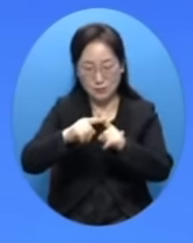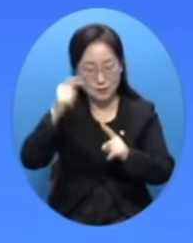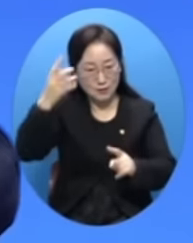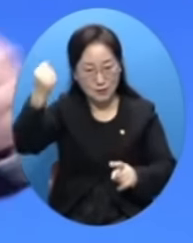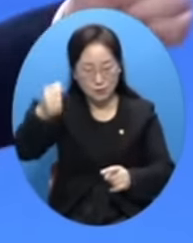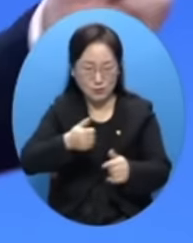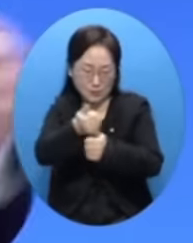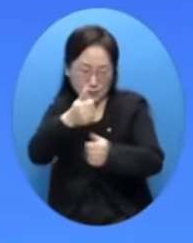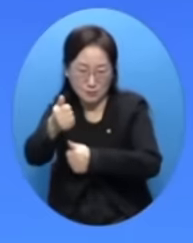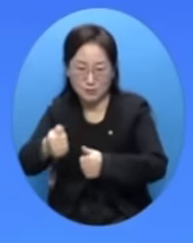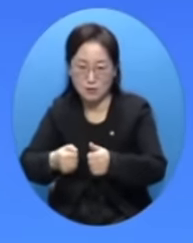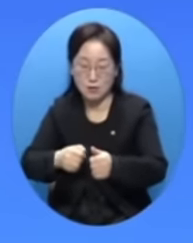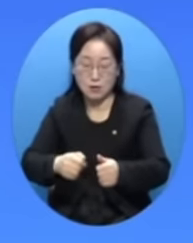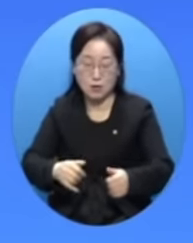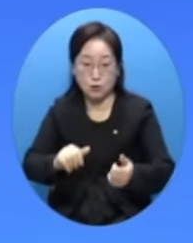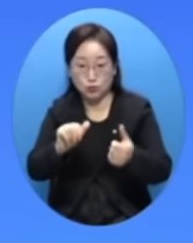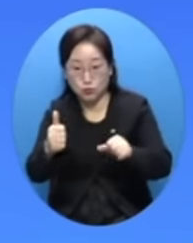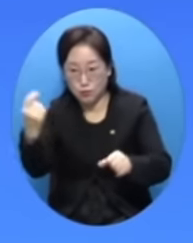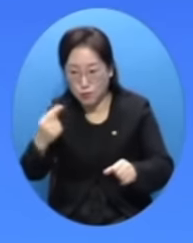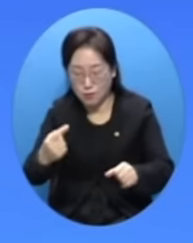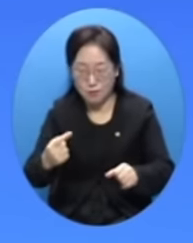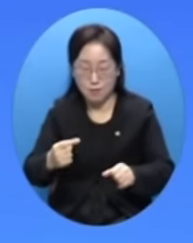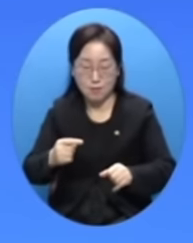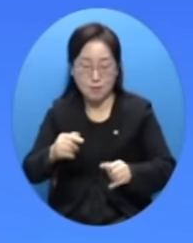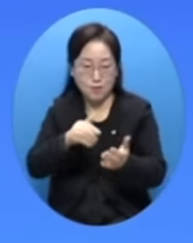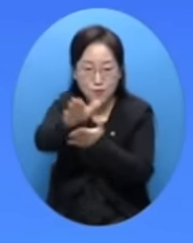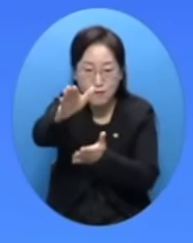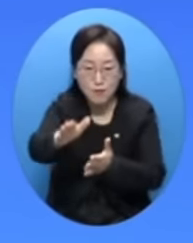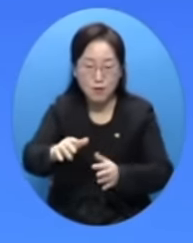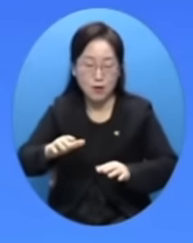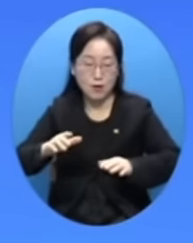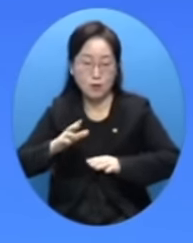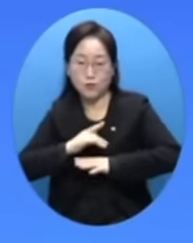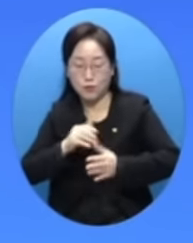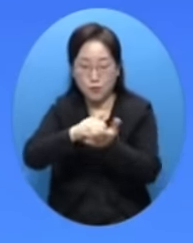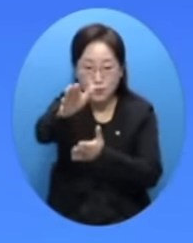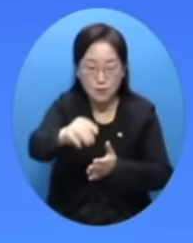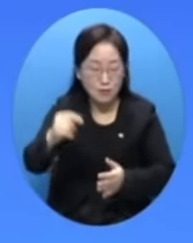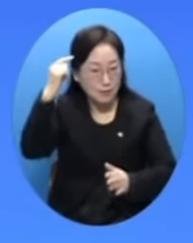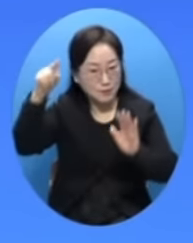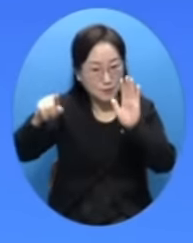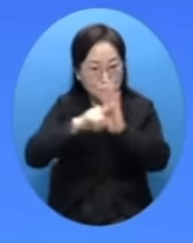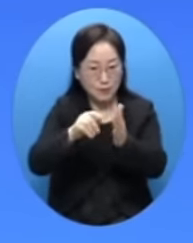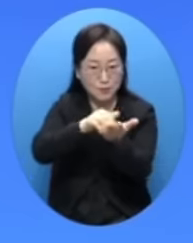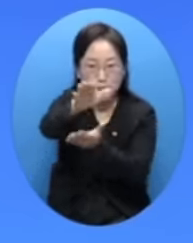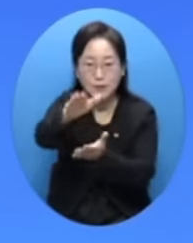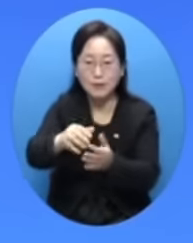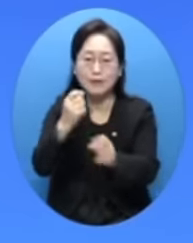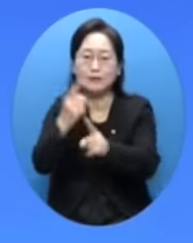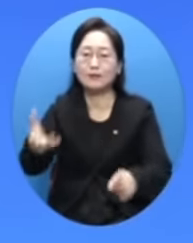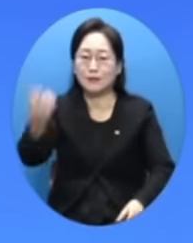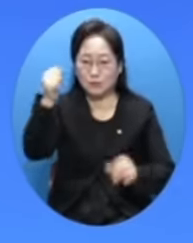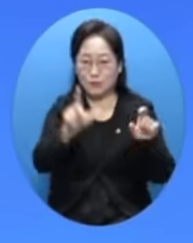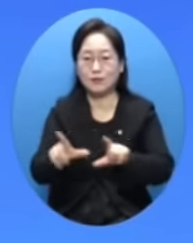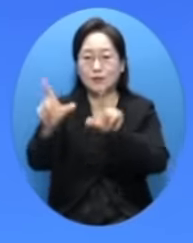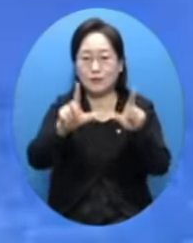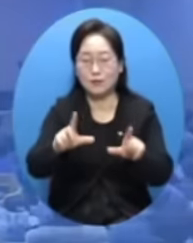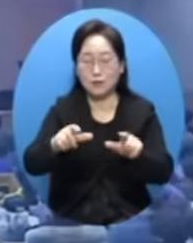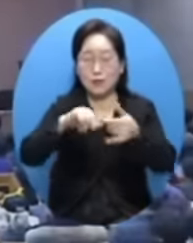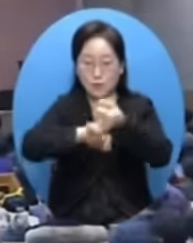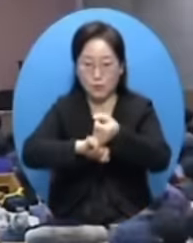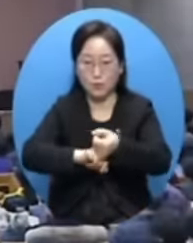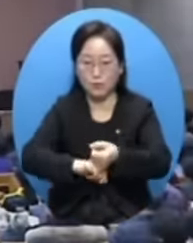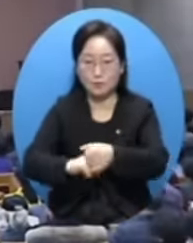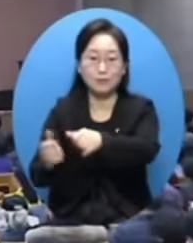음의 물리치고 아멘 두려움을 물리치고 아멘 부 전생을 물리치고 아멘 승리의 삶을 살아가는 주님의 일꾼들이